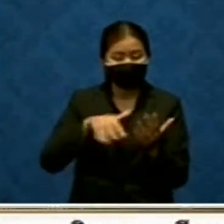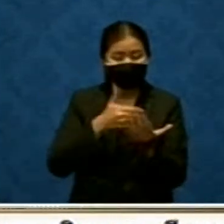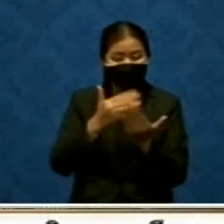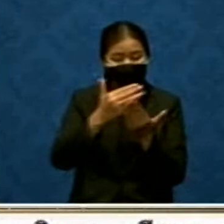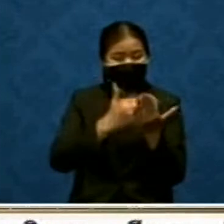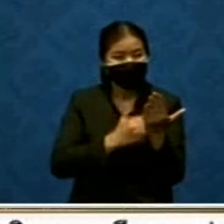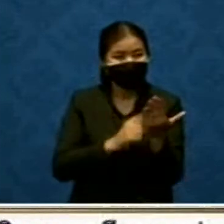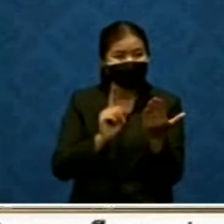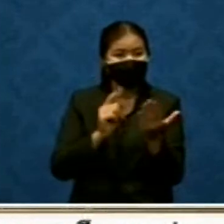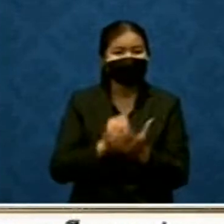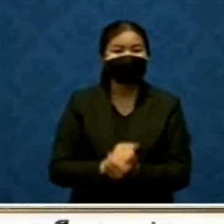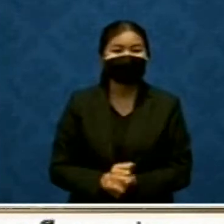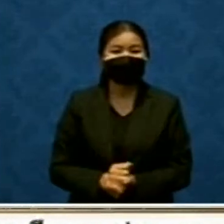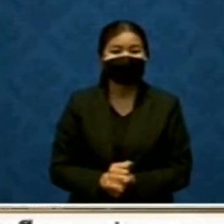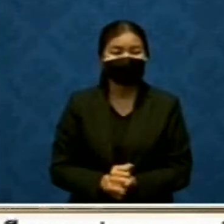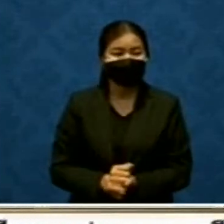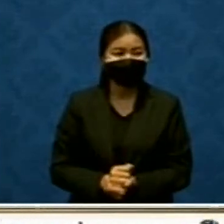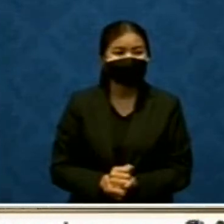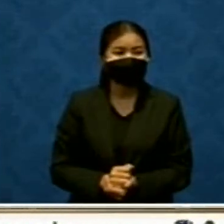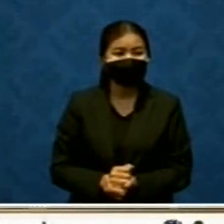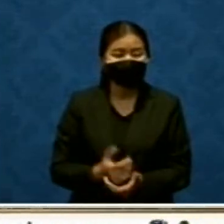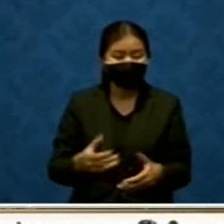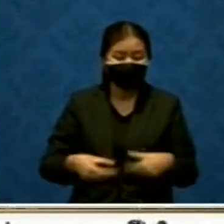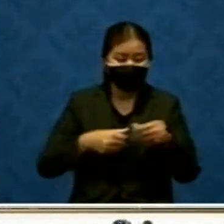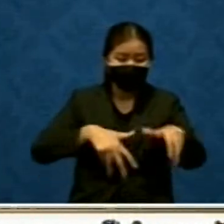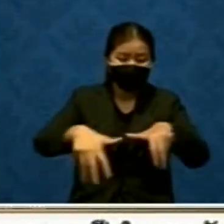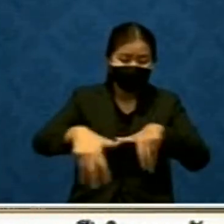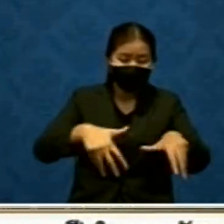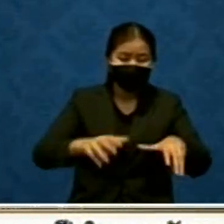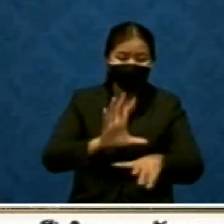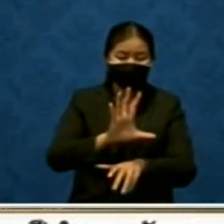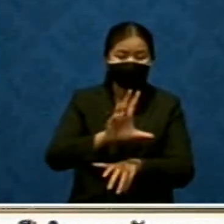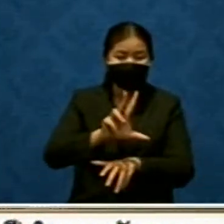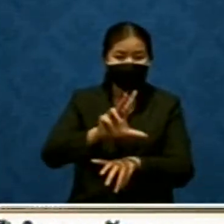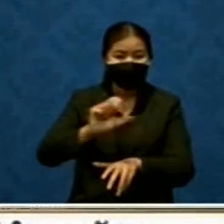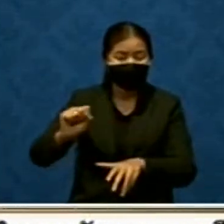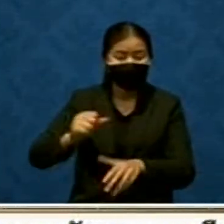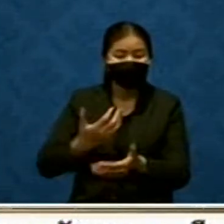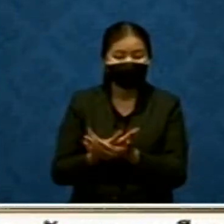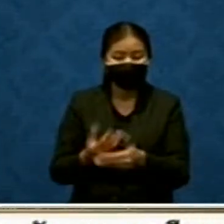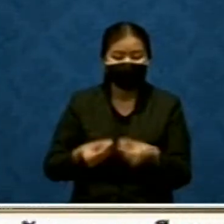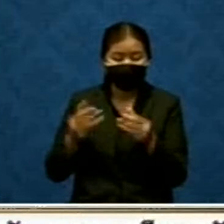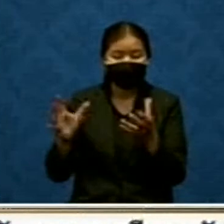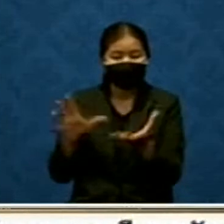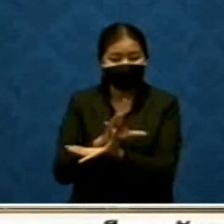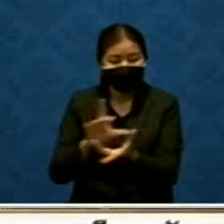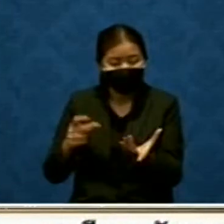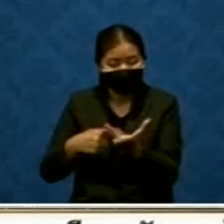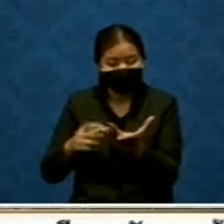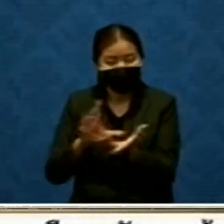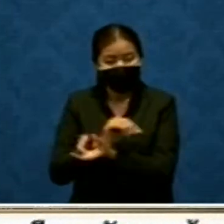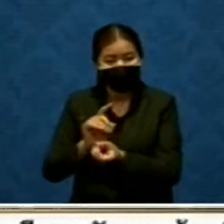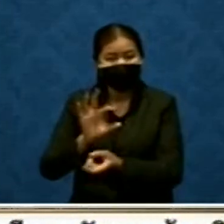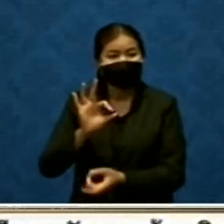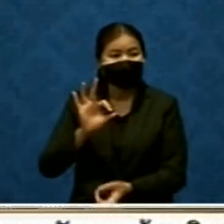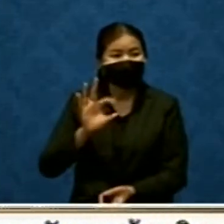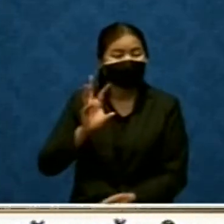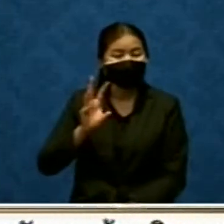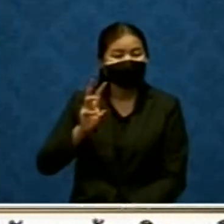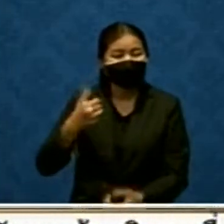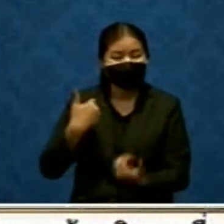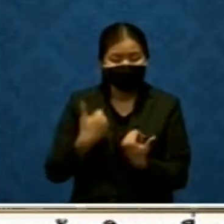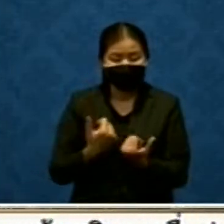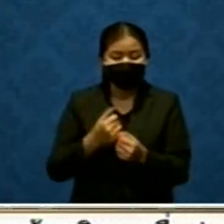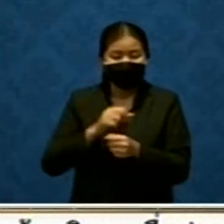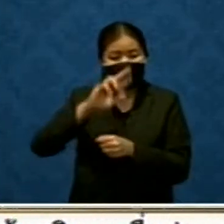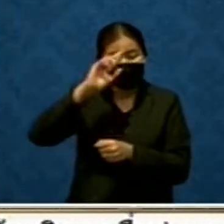บว